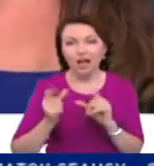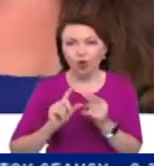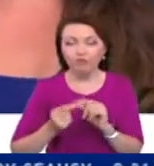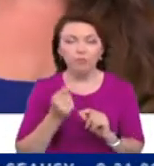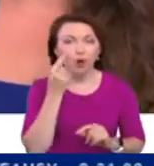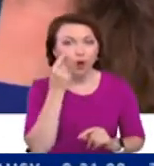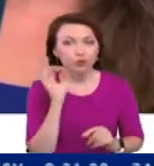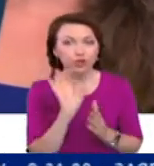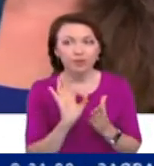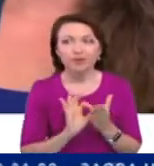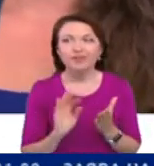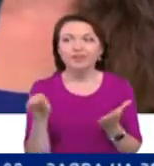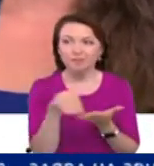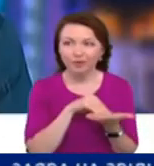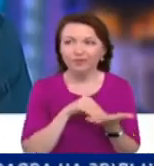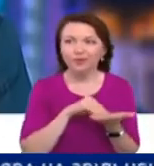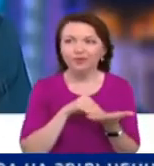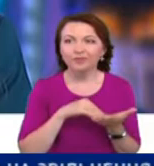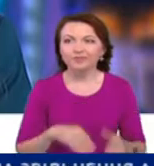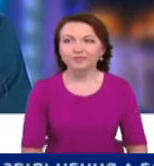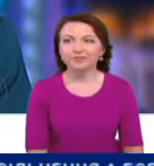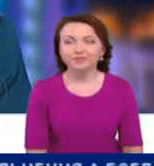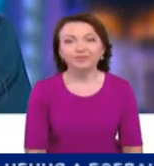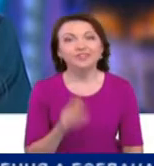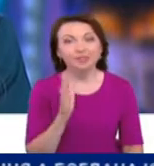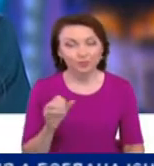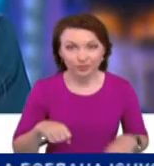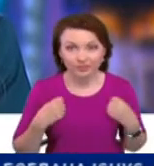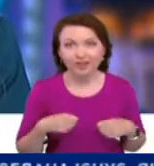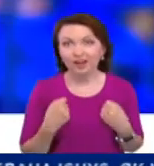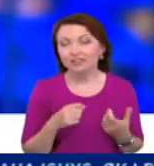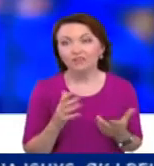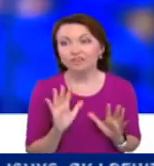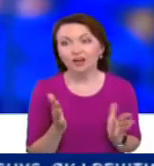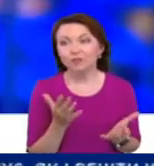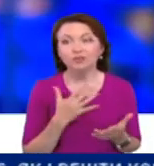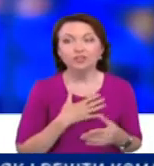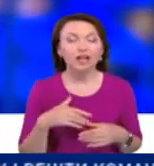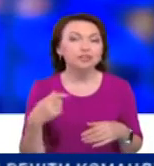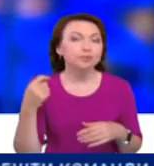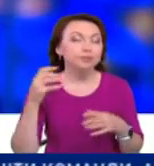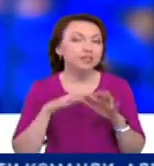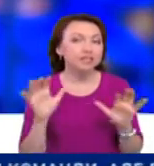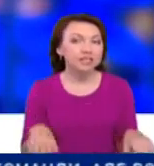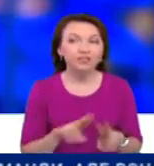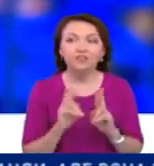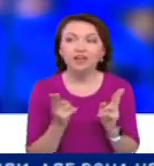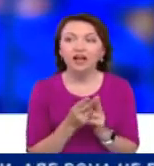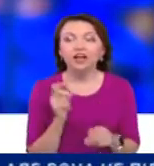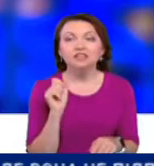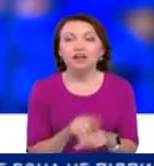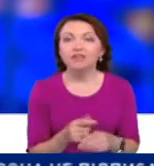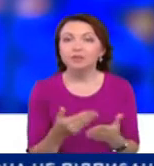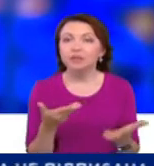Ну що, повторимо? Будем стараться. Во всяком случае, наш президент федерации ставит перед нами такую